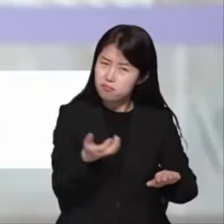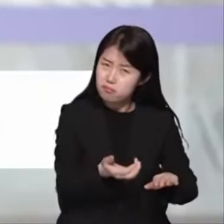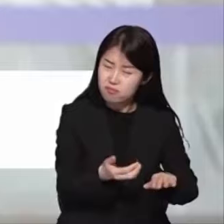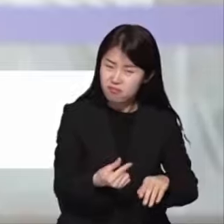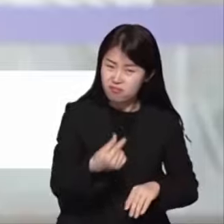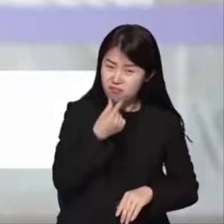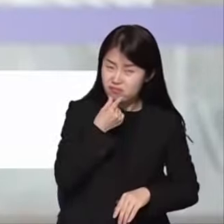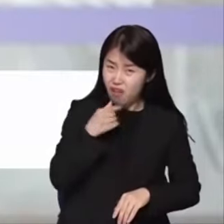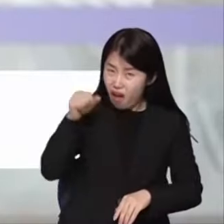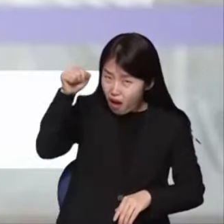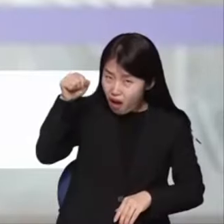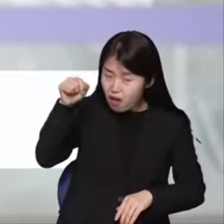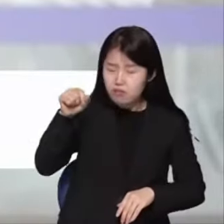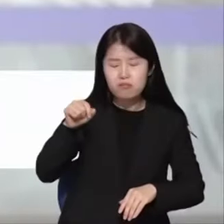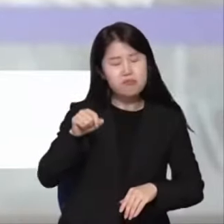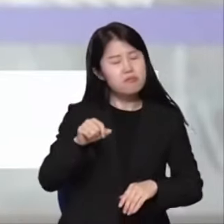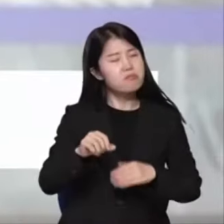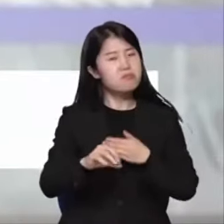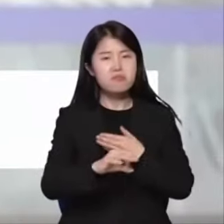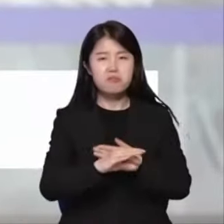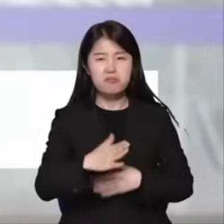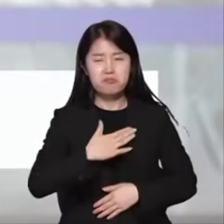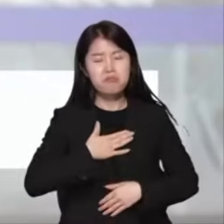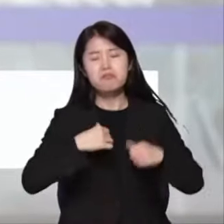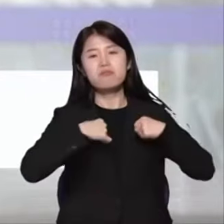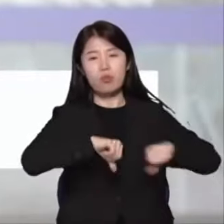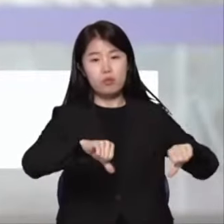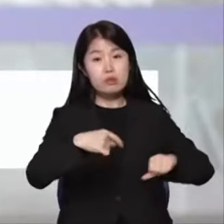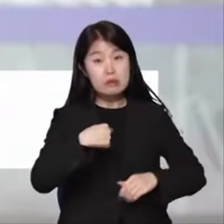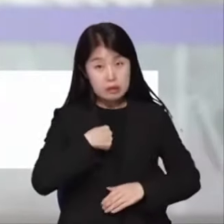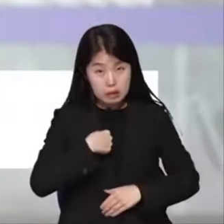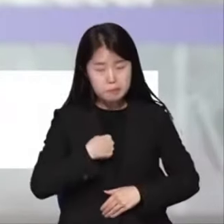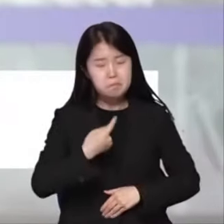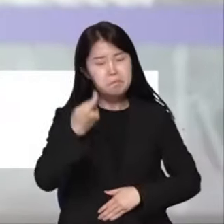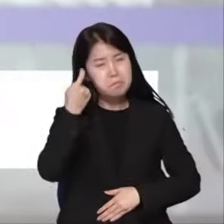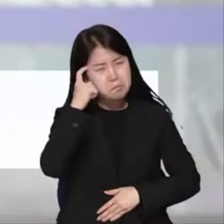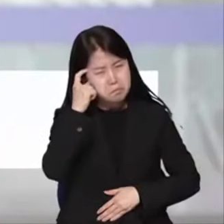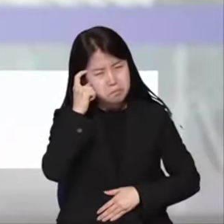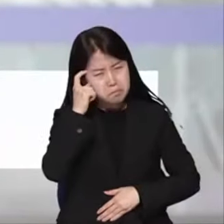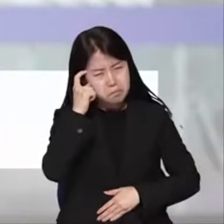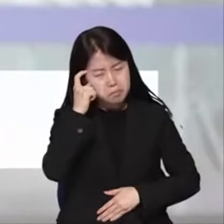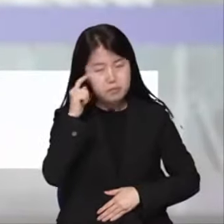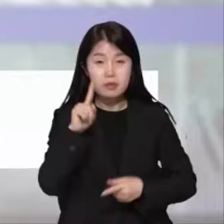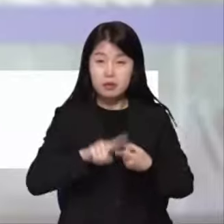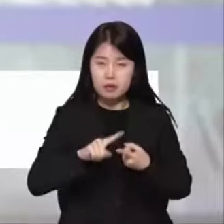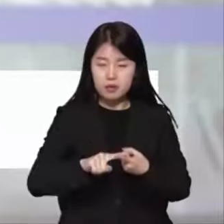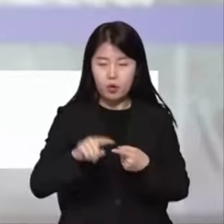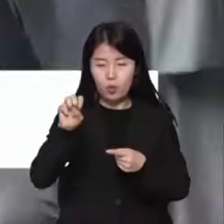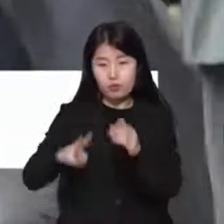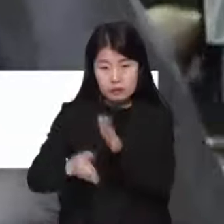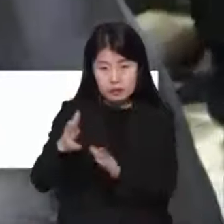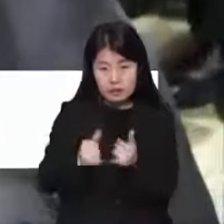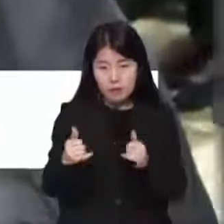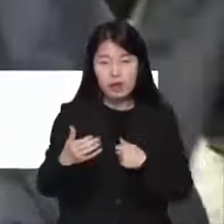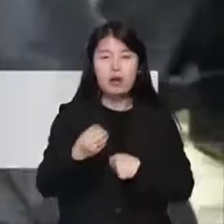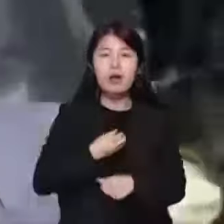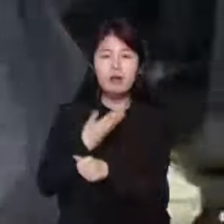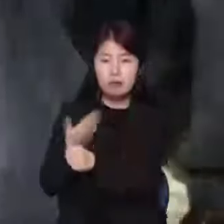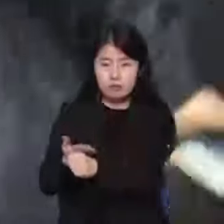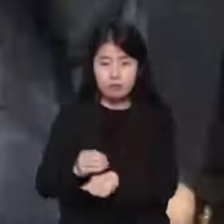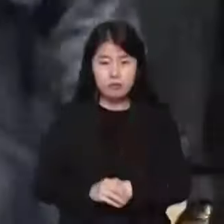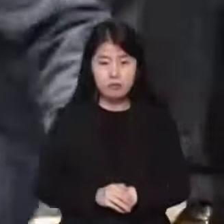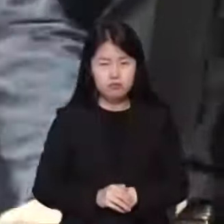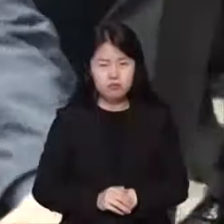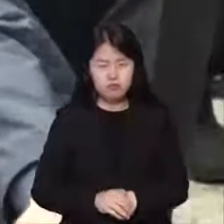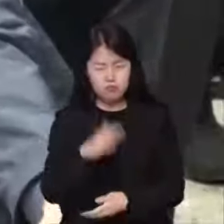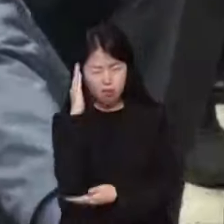저도 과감하게 안 하겠습니다. 그리고 안 하고 저는 제 나름의 제 생각을 광주 시민들과 함께 밝히도록 하겠습니다. 발언